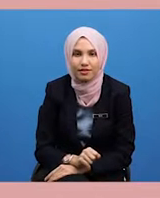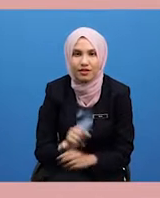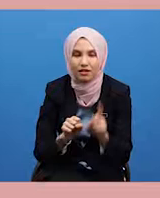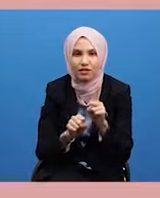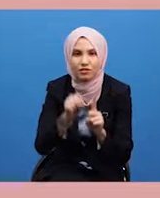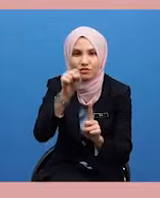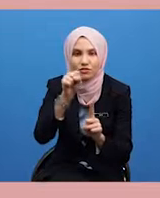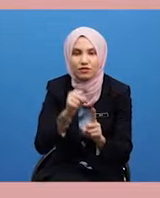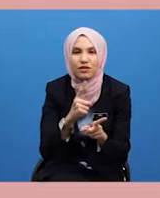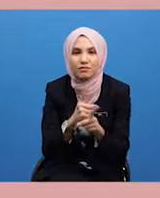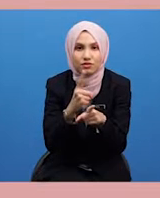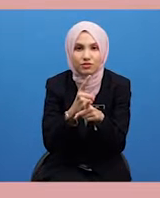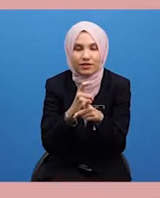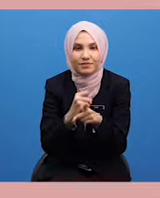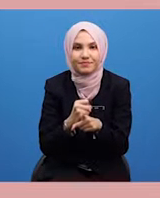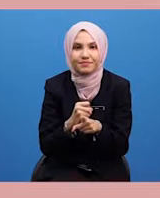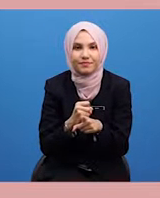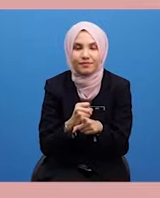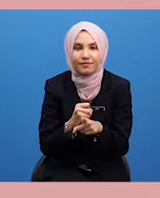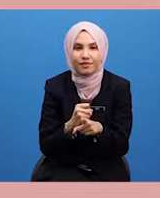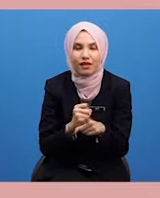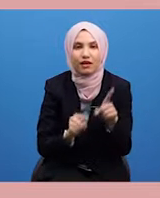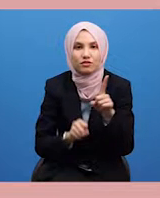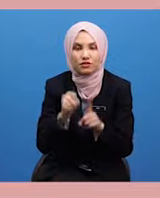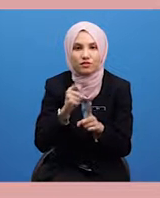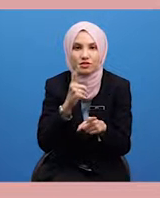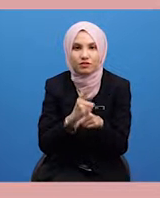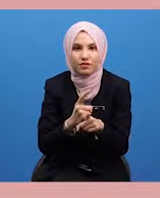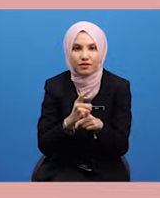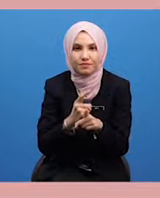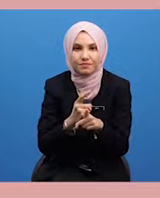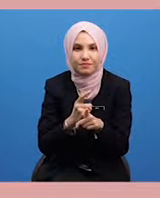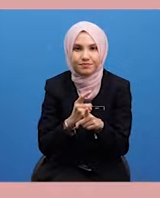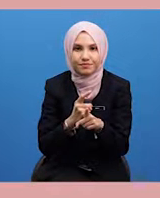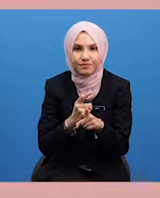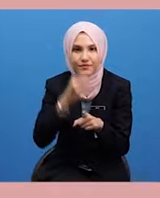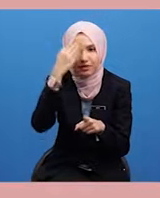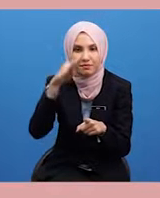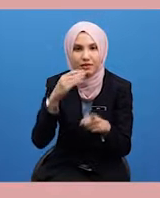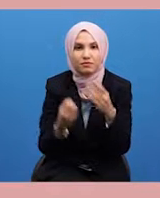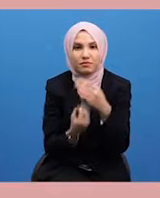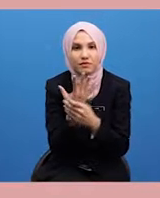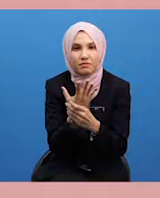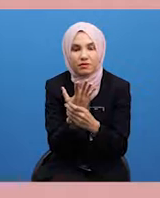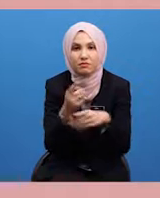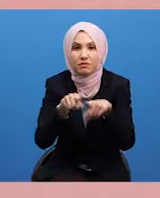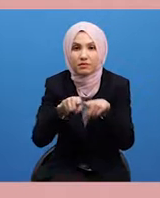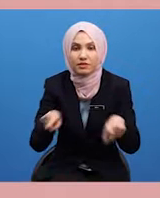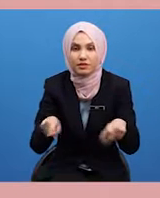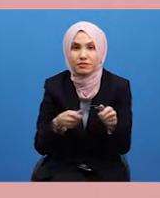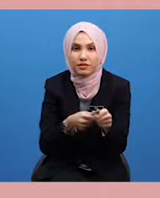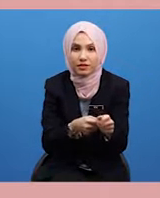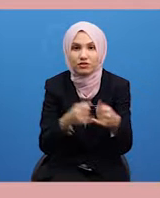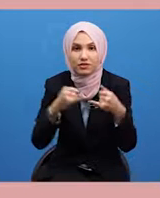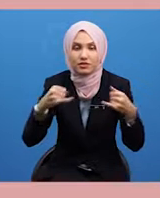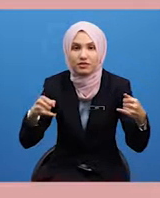suhu yang sesuai. Suhu yang sesuai bagi biji benih ini untuk bercambah berbeza